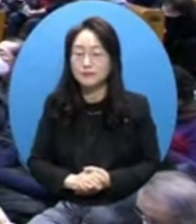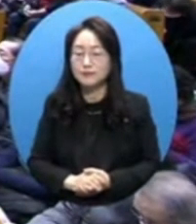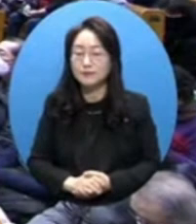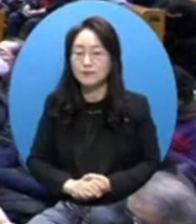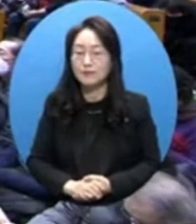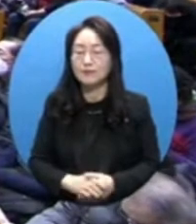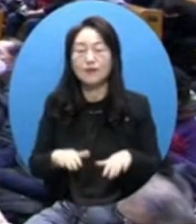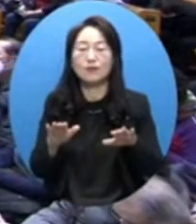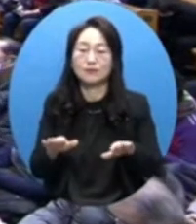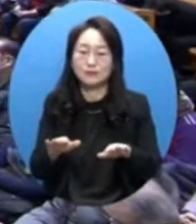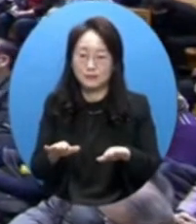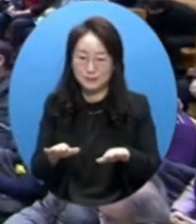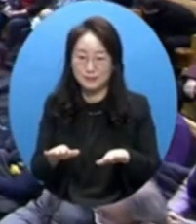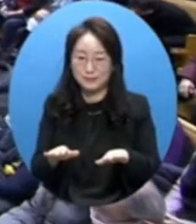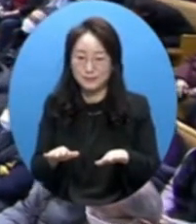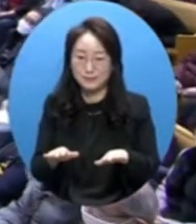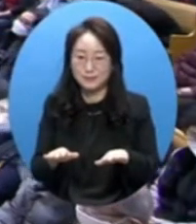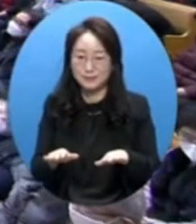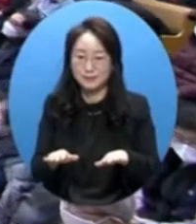오늘